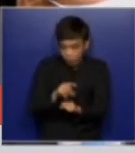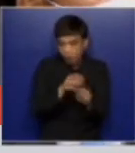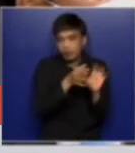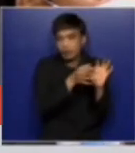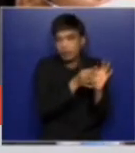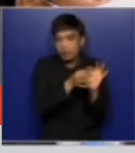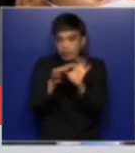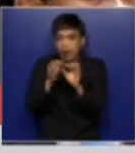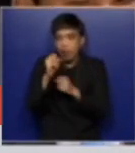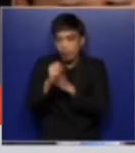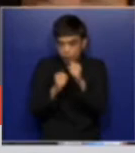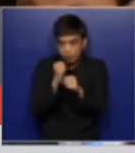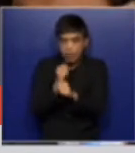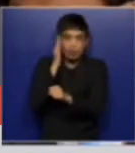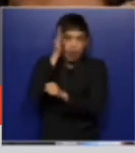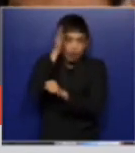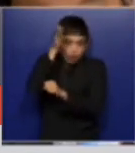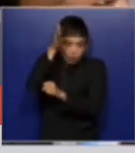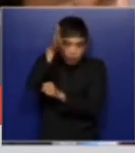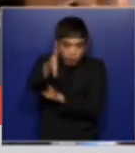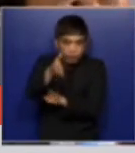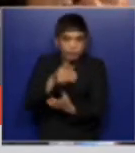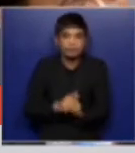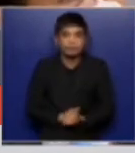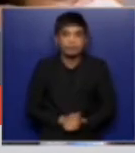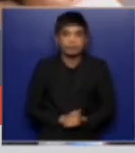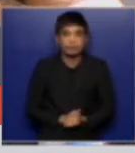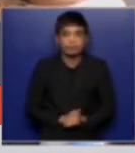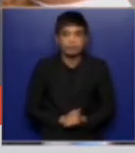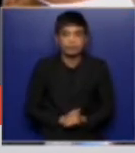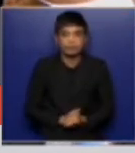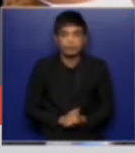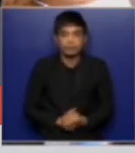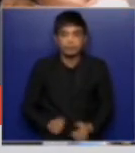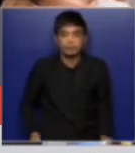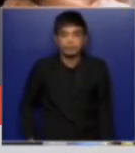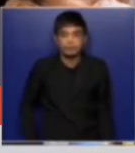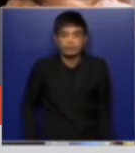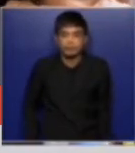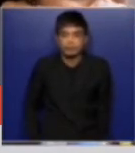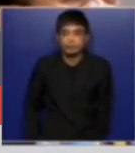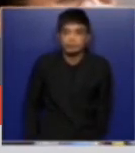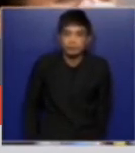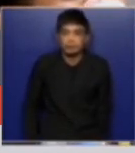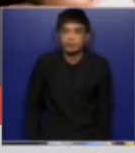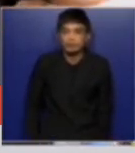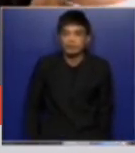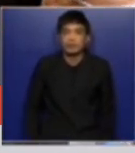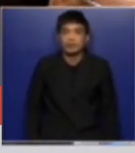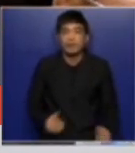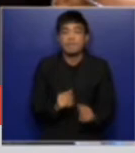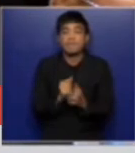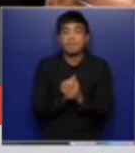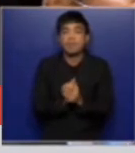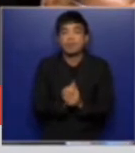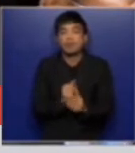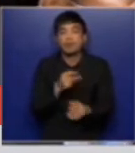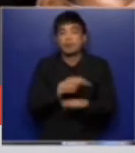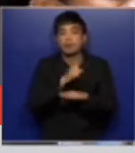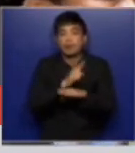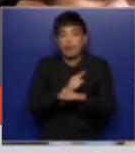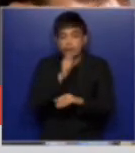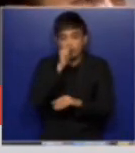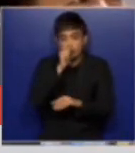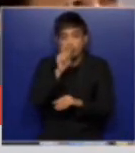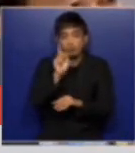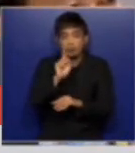งบประมาณในปีต่อไปท่านประธานที่เคารพครับจากสถานการณ์การแพร่ระบาดของไวรัสโคโรนา2019